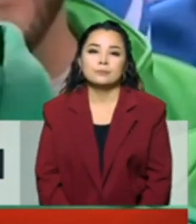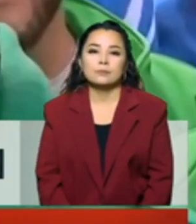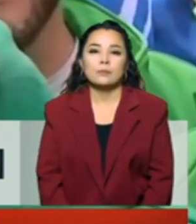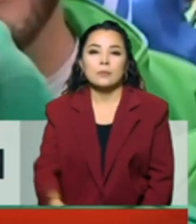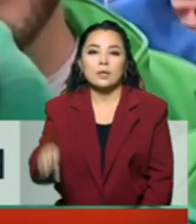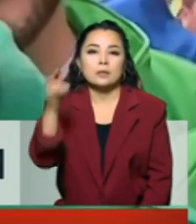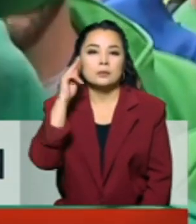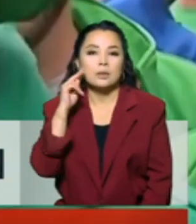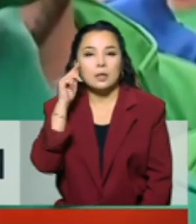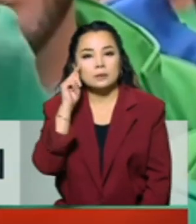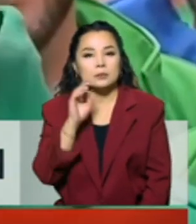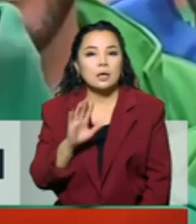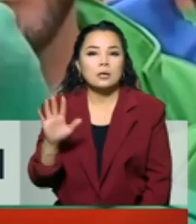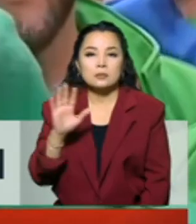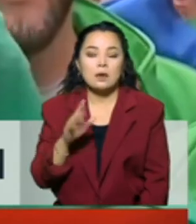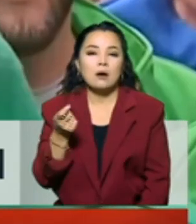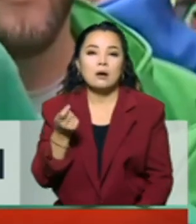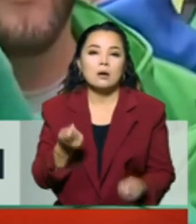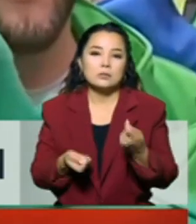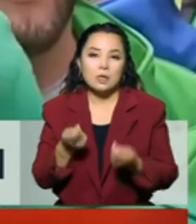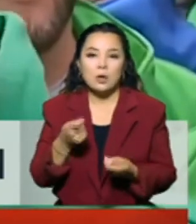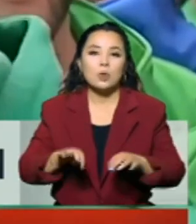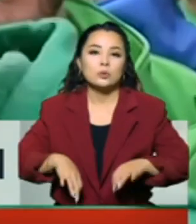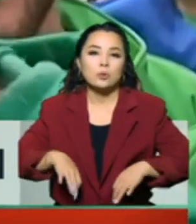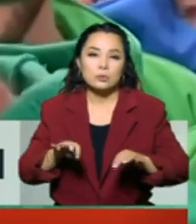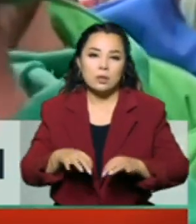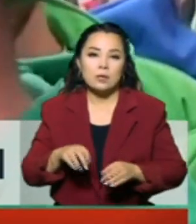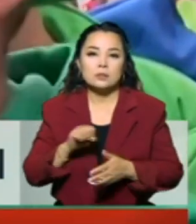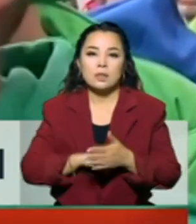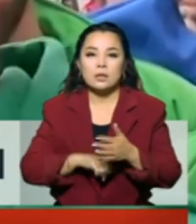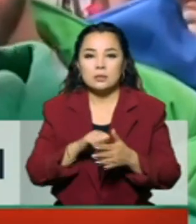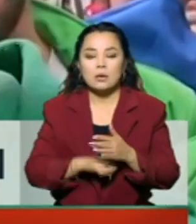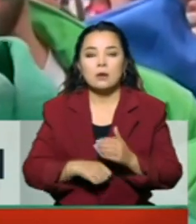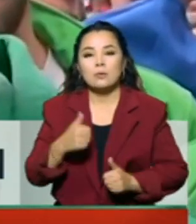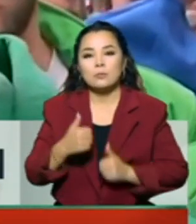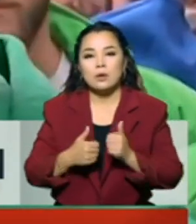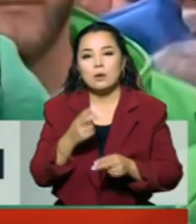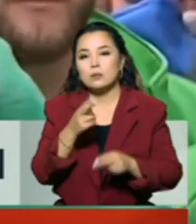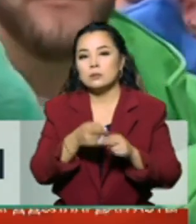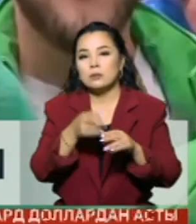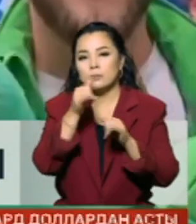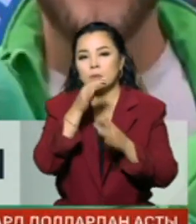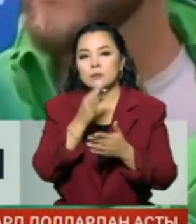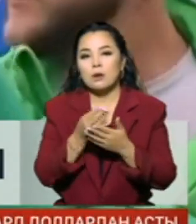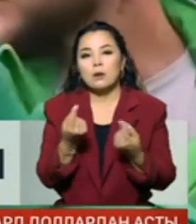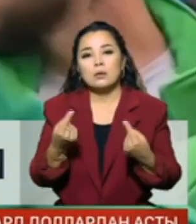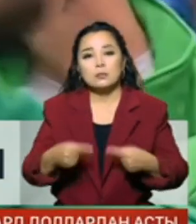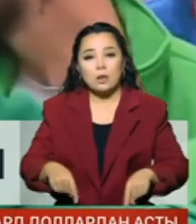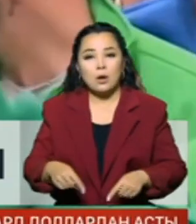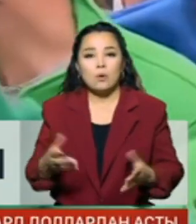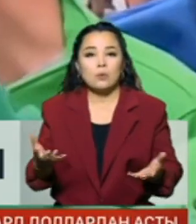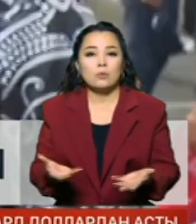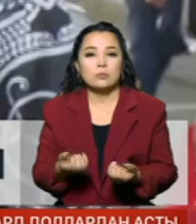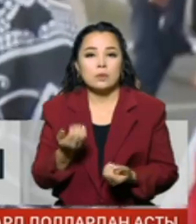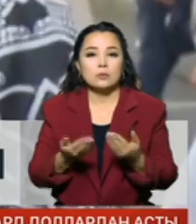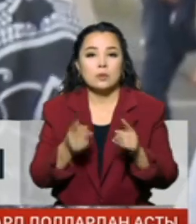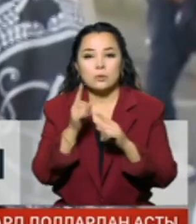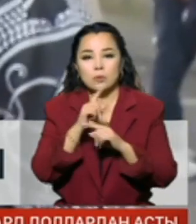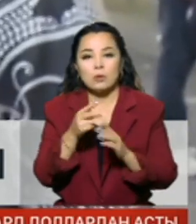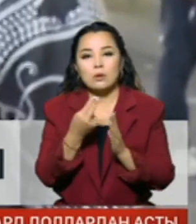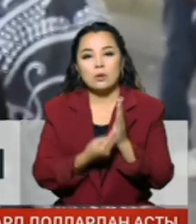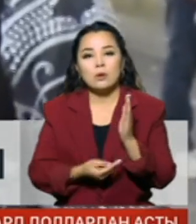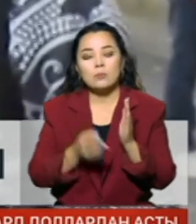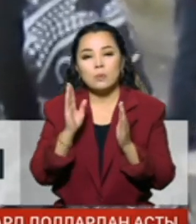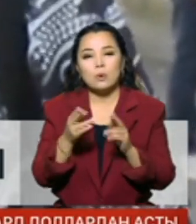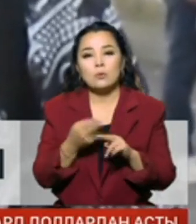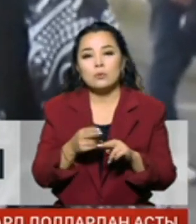Қытай мен Азия елдерінің арзан көліктерінің кесірінен Еуропаның өндірістік саласы бәсекеге төтеп бере алмай, құрдымға кетіп барады. Құтқармаса болмайды.